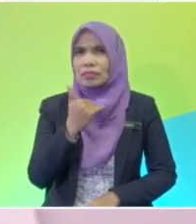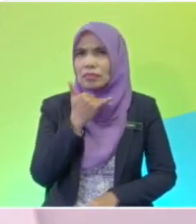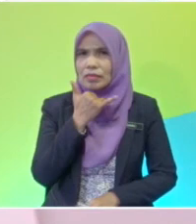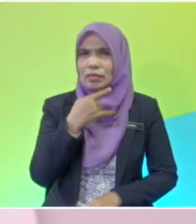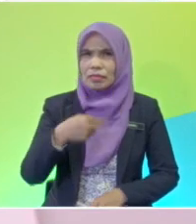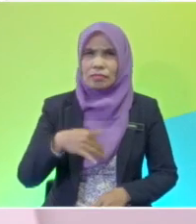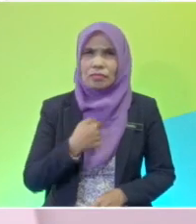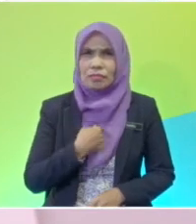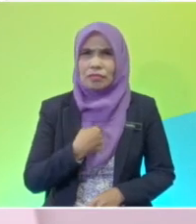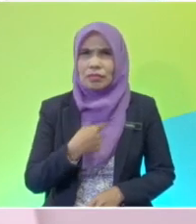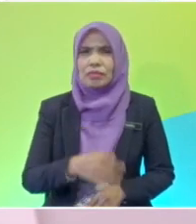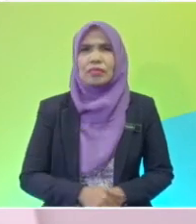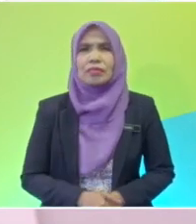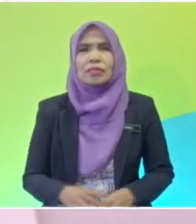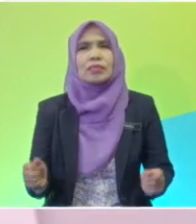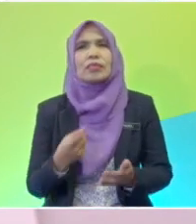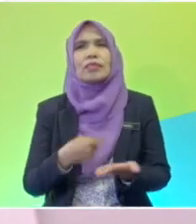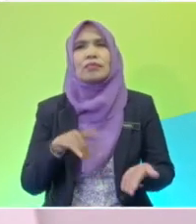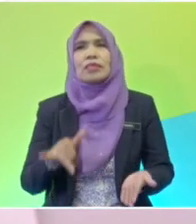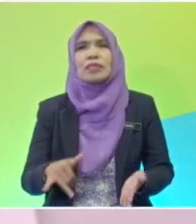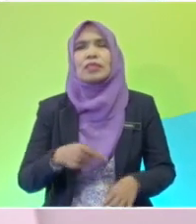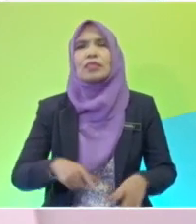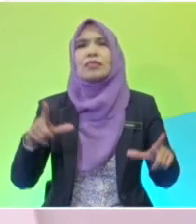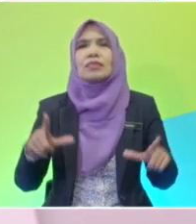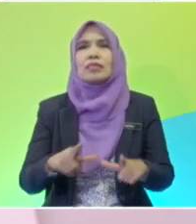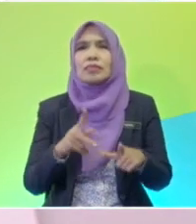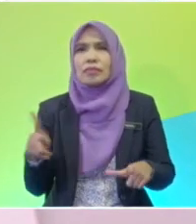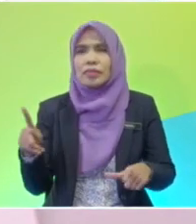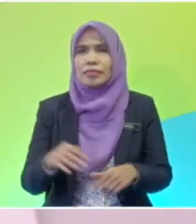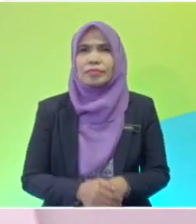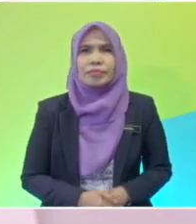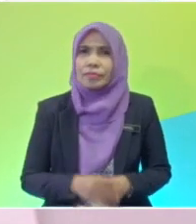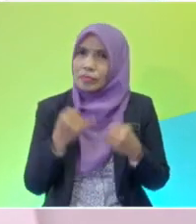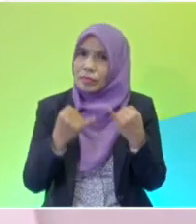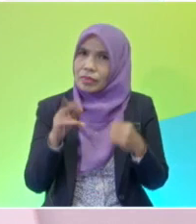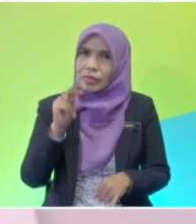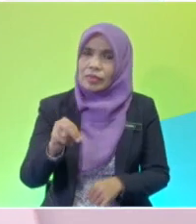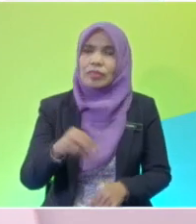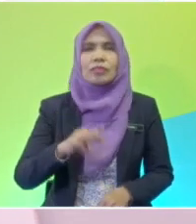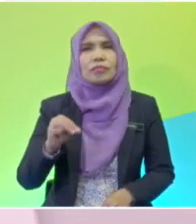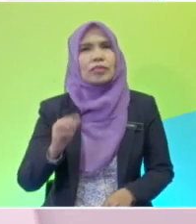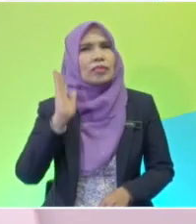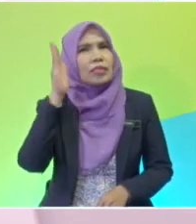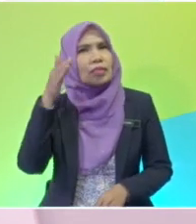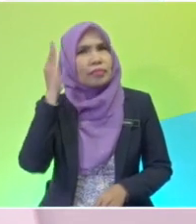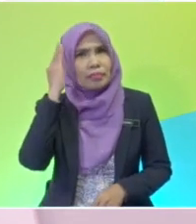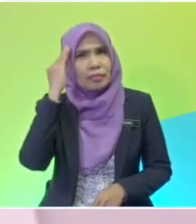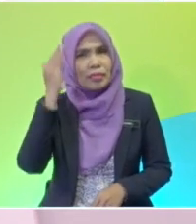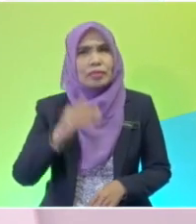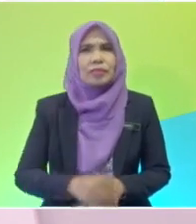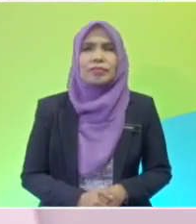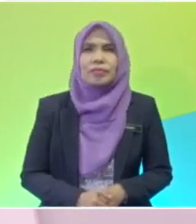terhadap Apa yang dilakukan ah itu yang sangat penting supaya di akhir rancangan nanti murid akan tahu Oh rupanya